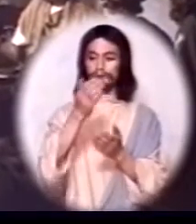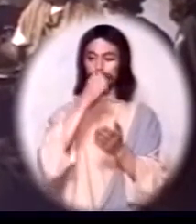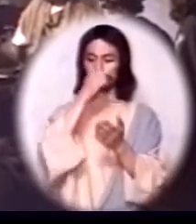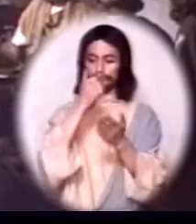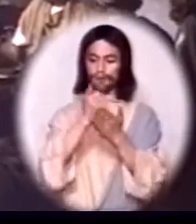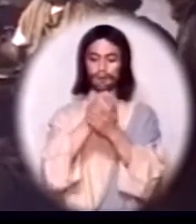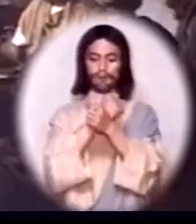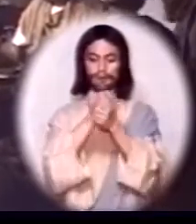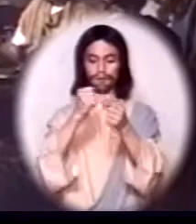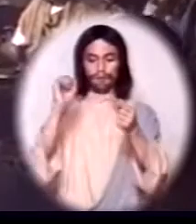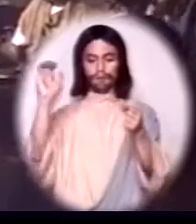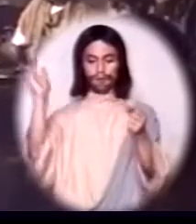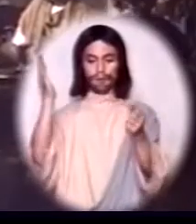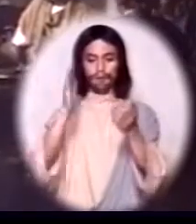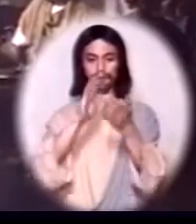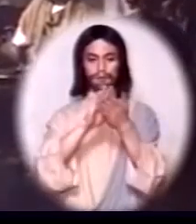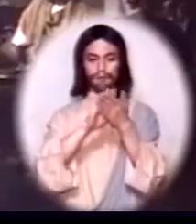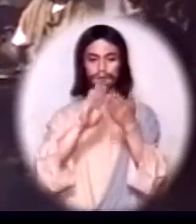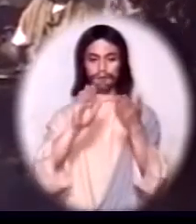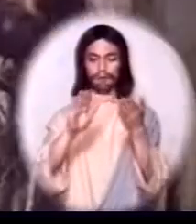너의 죄가 용서되었도다.